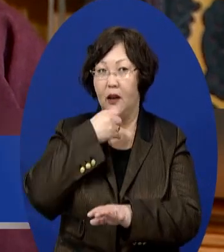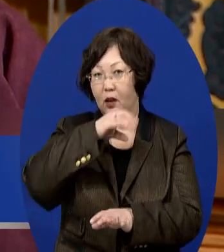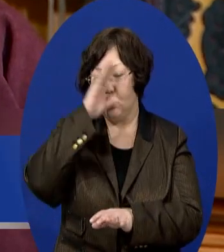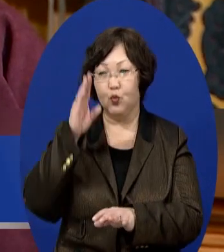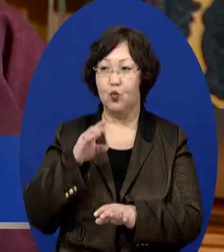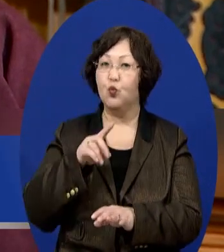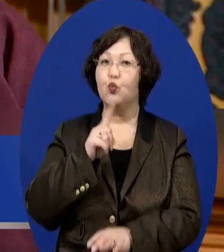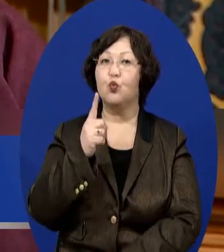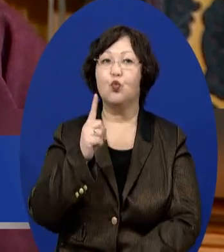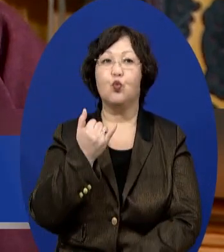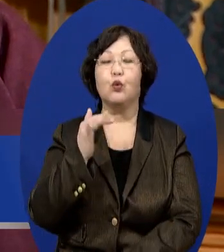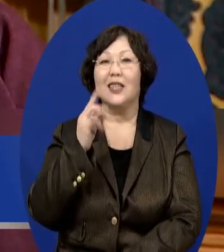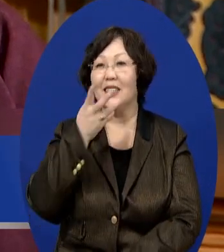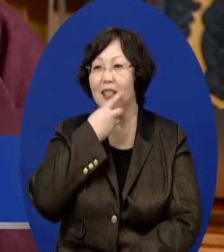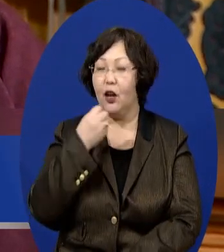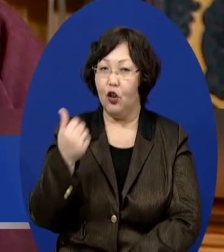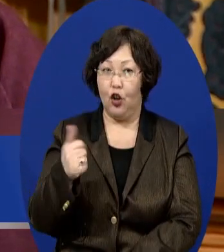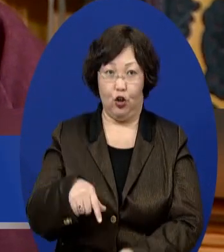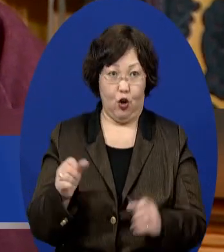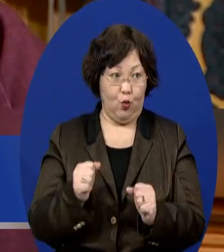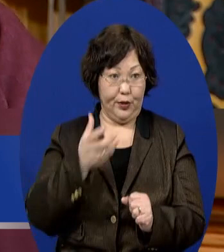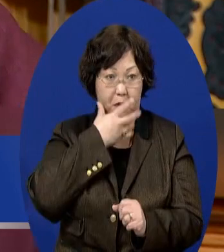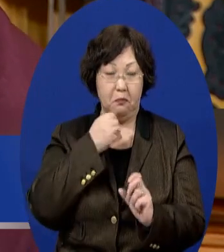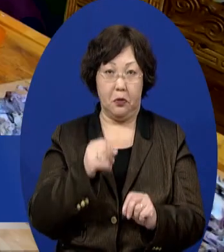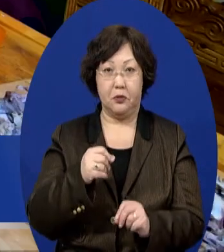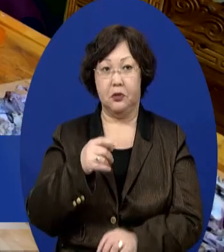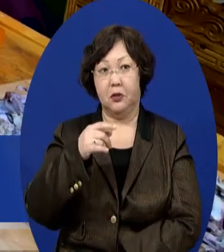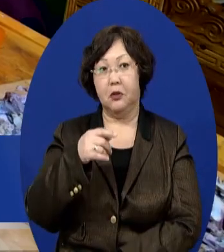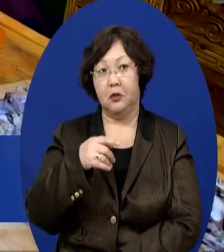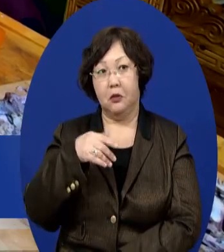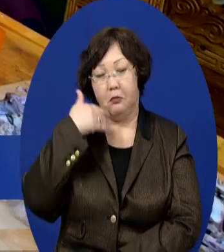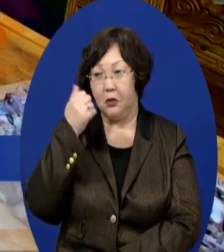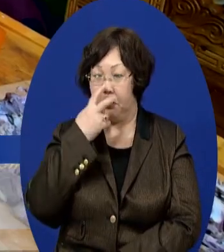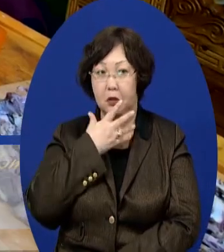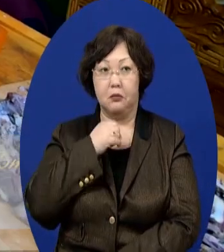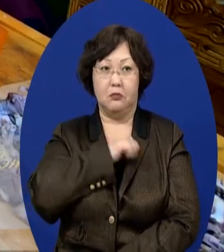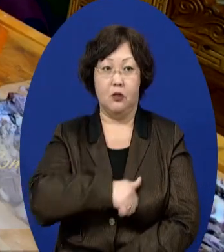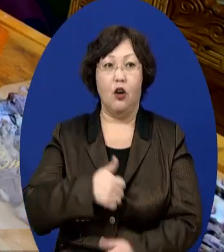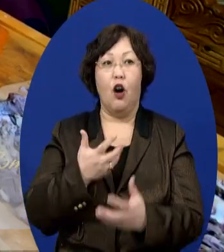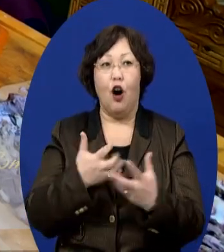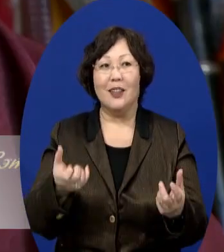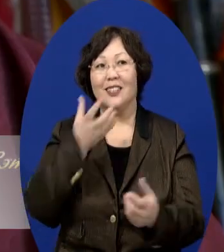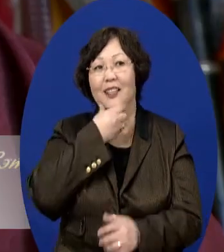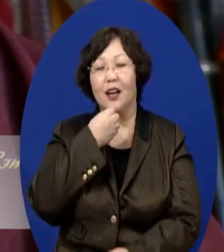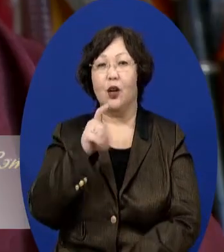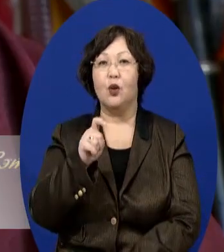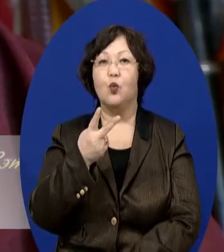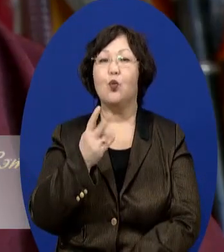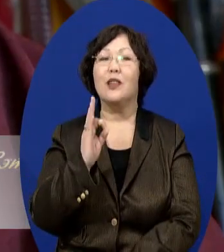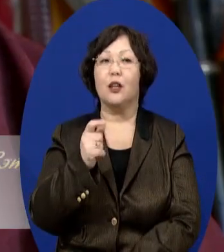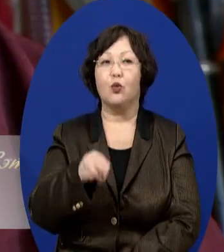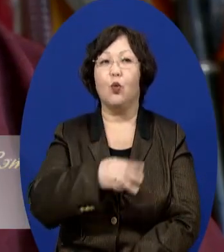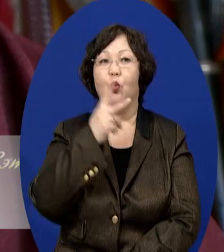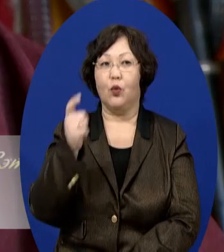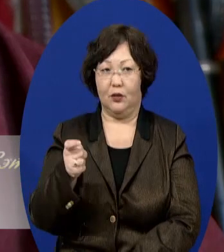байсан. Энэ өвөл ч гэсэн их сайхан болж байна гэж манай малчтын манаам бас их сайхан байна шүү дээ. Үй үй олон сайхан хүлэг одоо түүхэнд бичигдэжтэй. Тэгсэн. Би